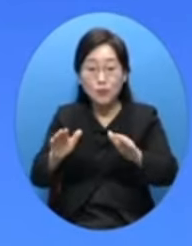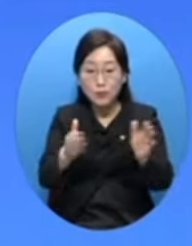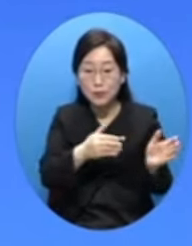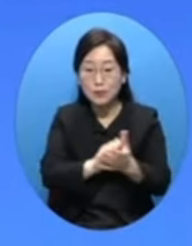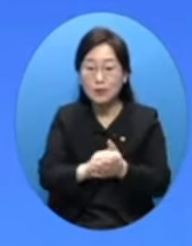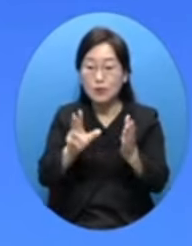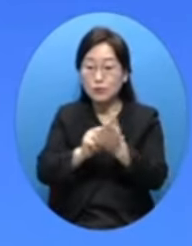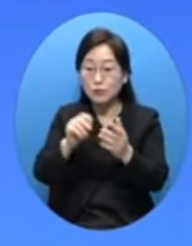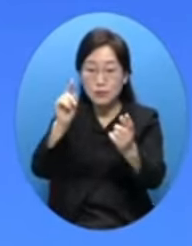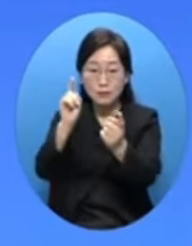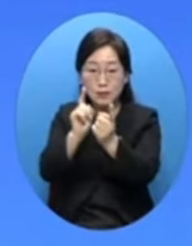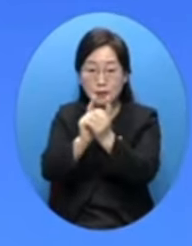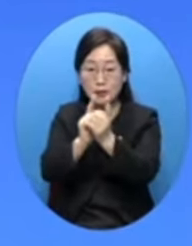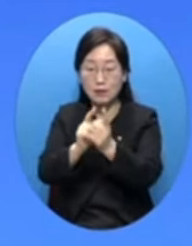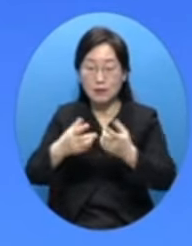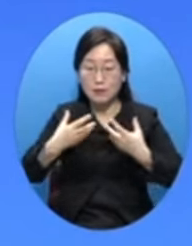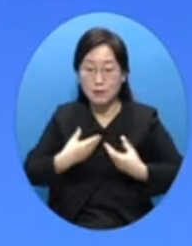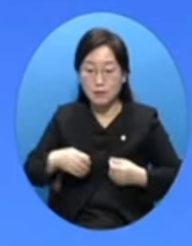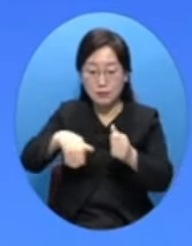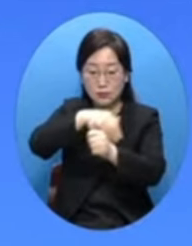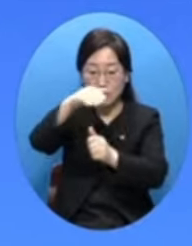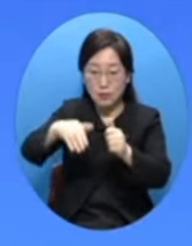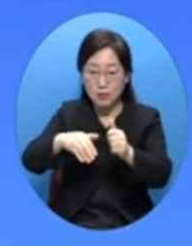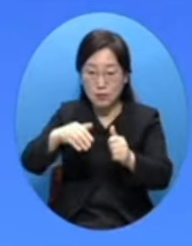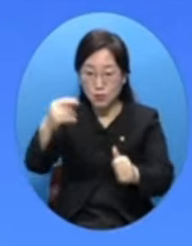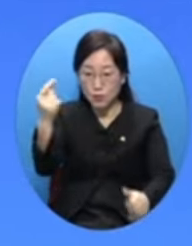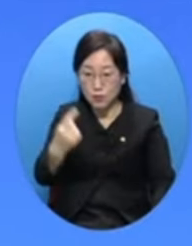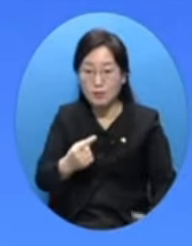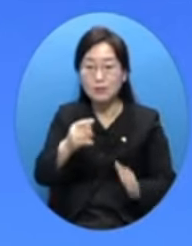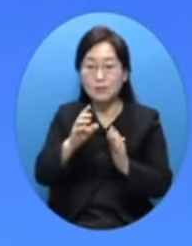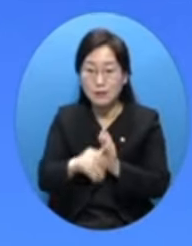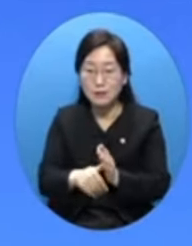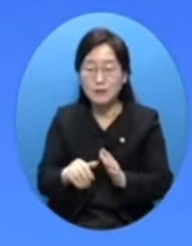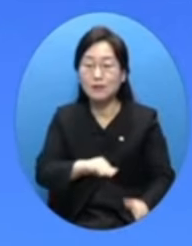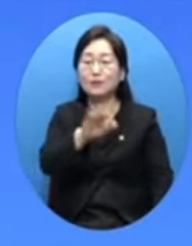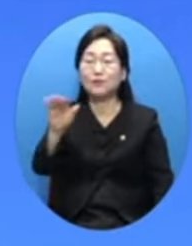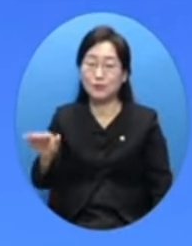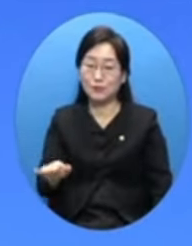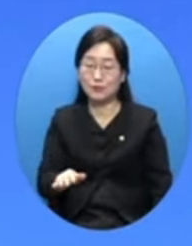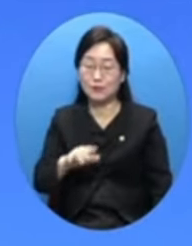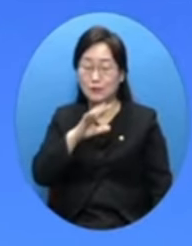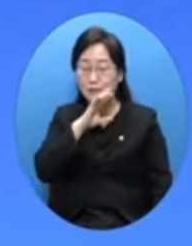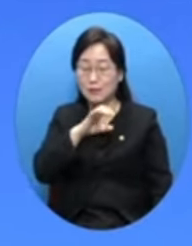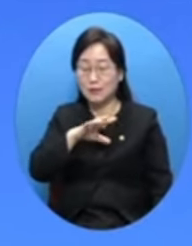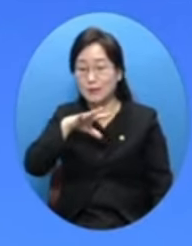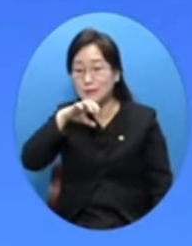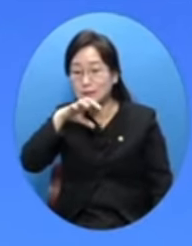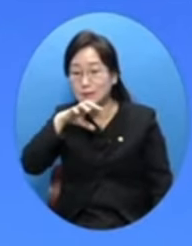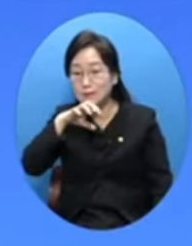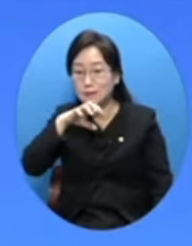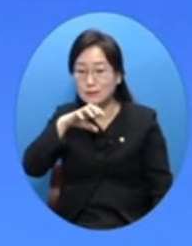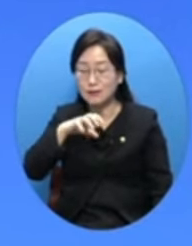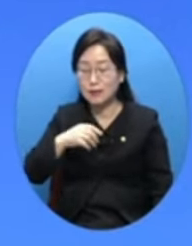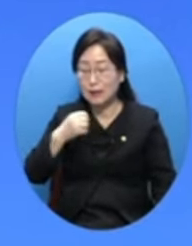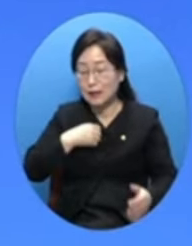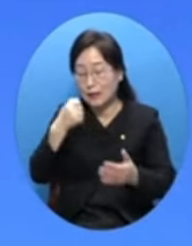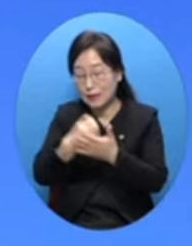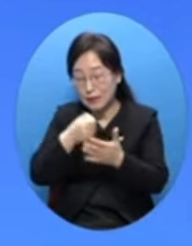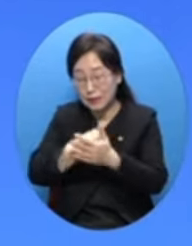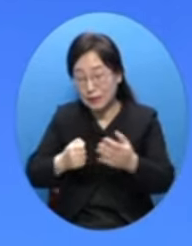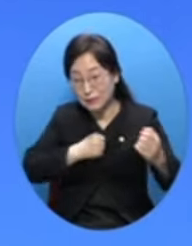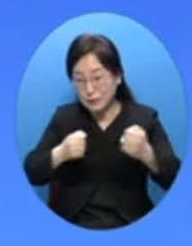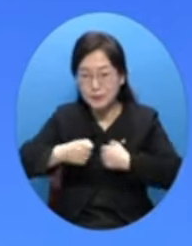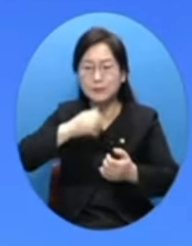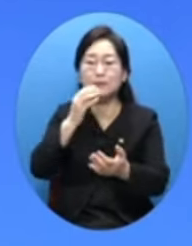문제를 만났을 때 절망적인 상황이 우리에게 붙였을 때에 우리가 원망하고 불평하고 탄식하고 있을 것이